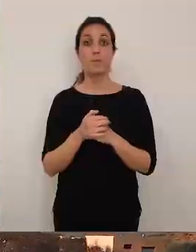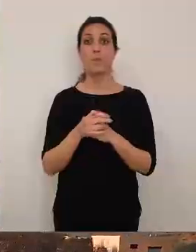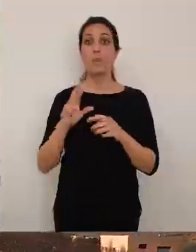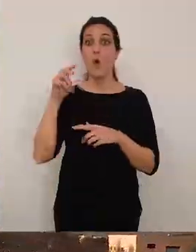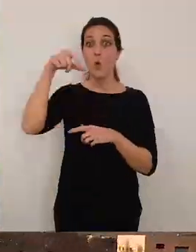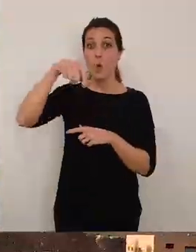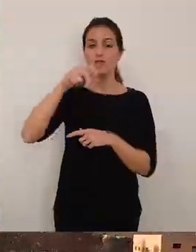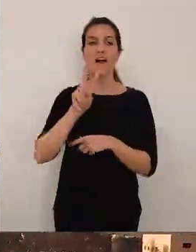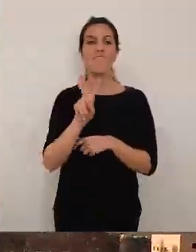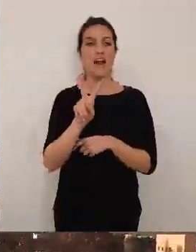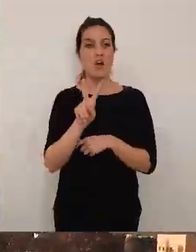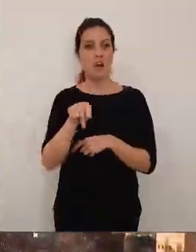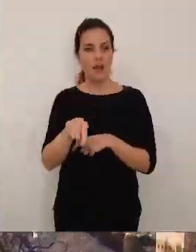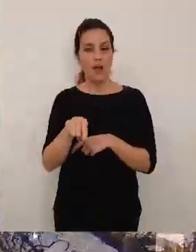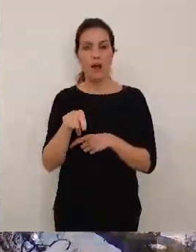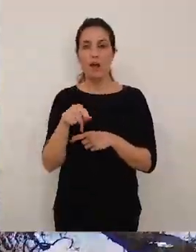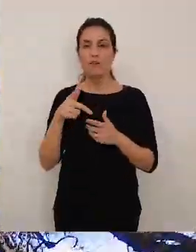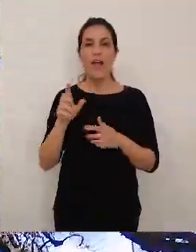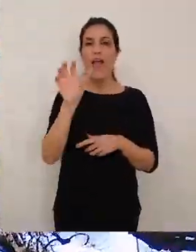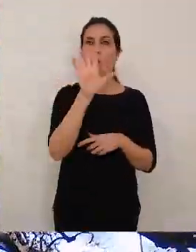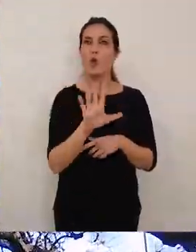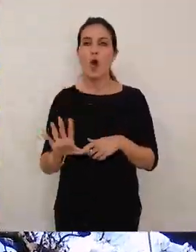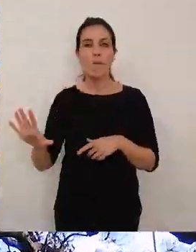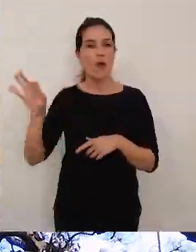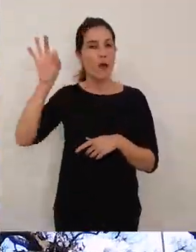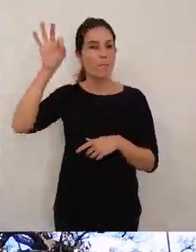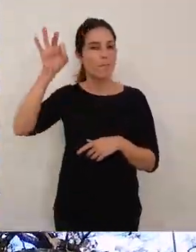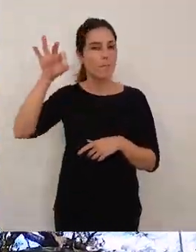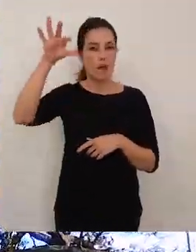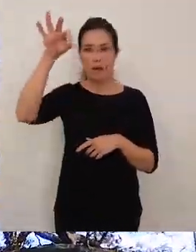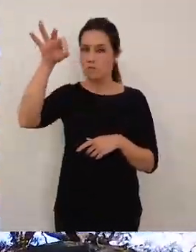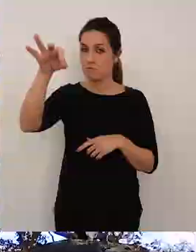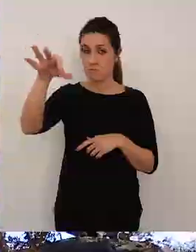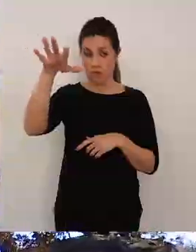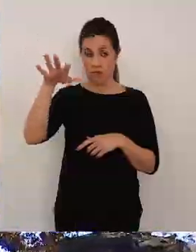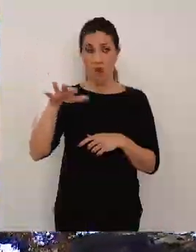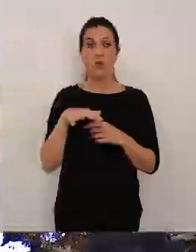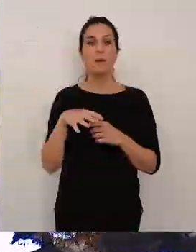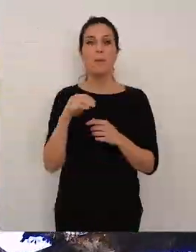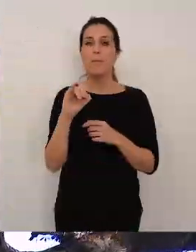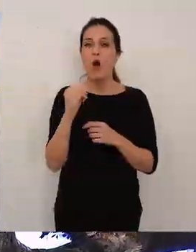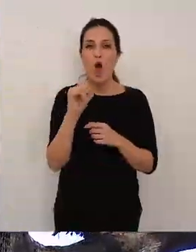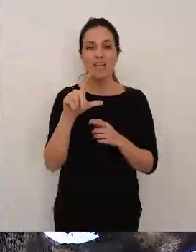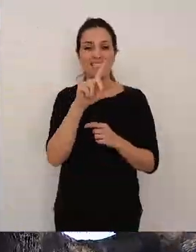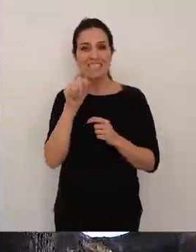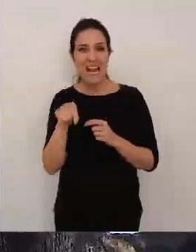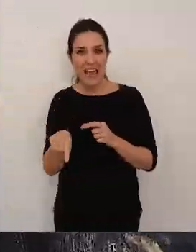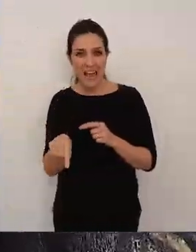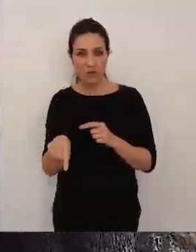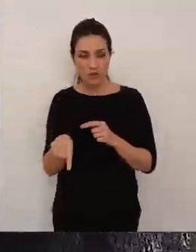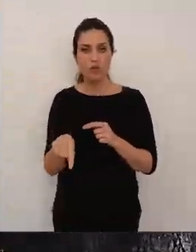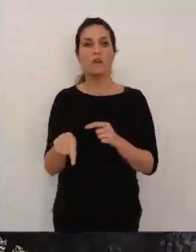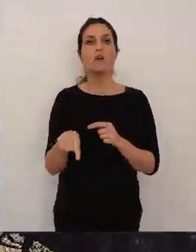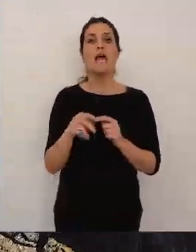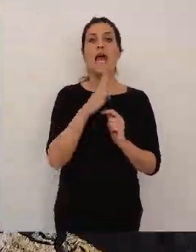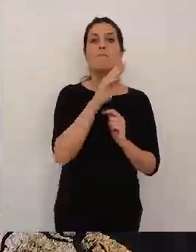La vallonea è un'essenza rara nel contesto europeo, presente in poche zone del Salento e dei Balcani, probabilmente giunta in